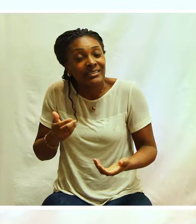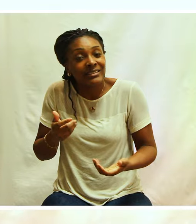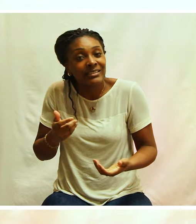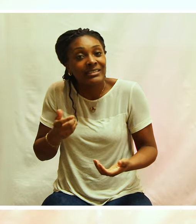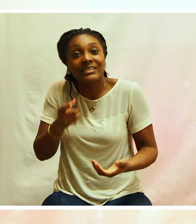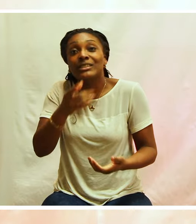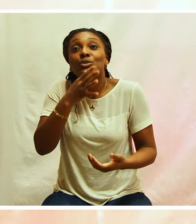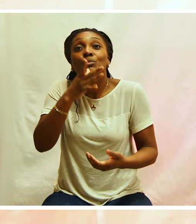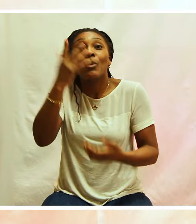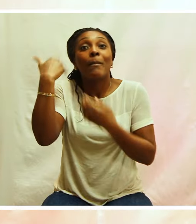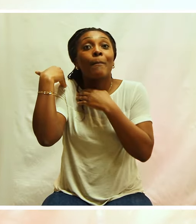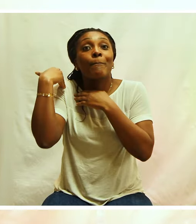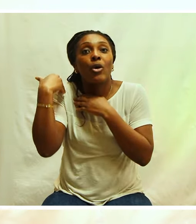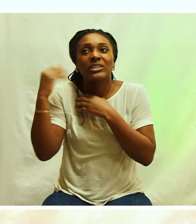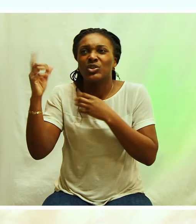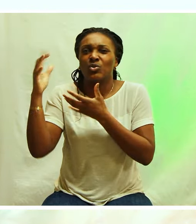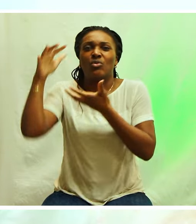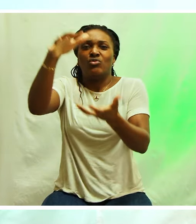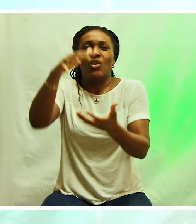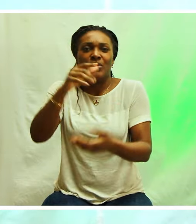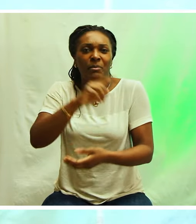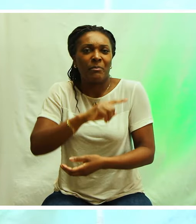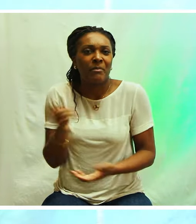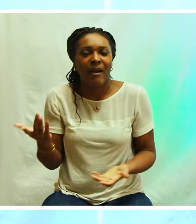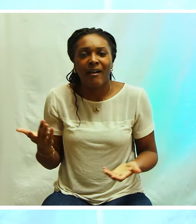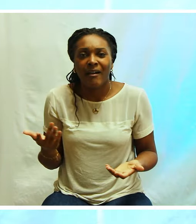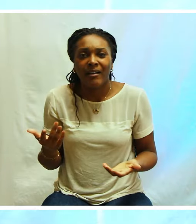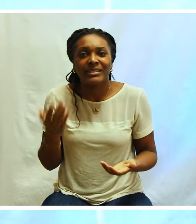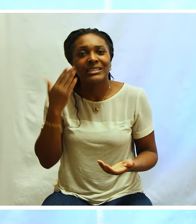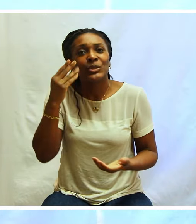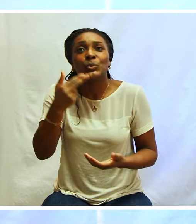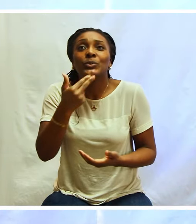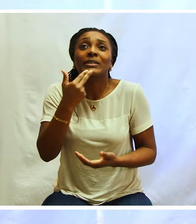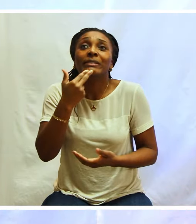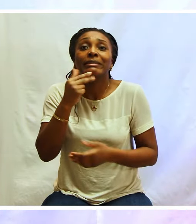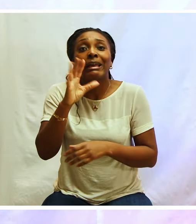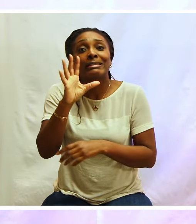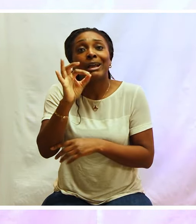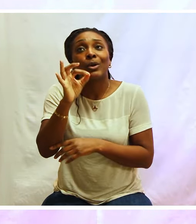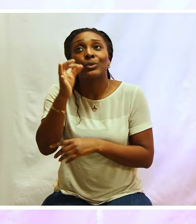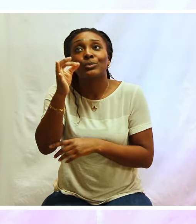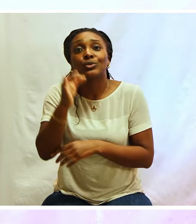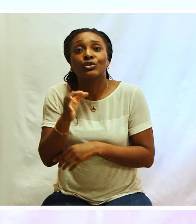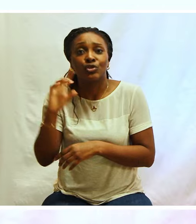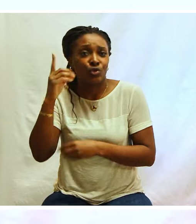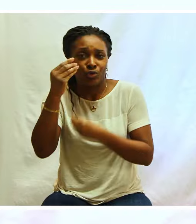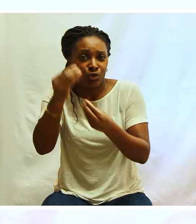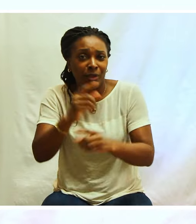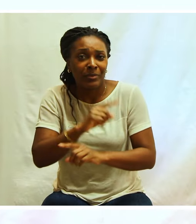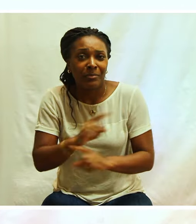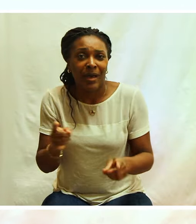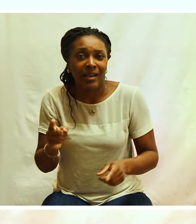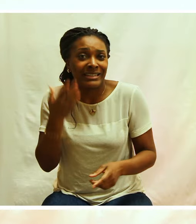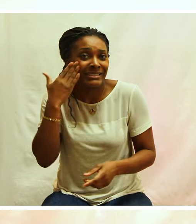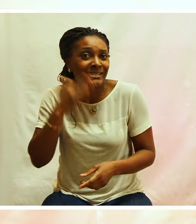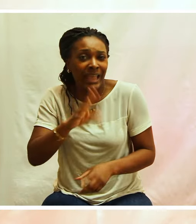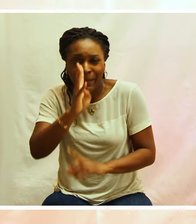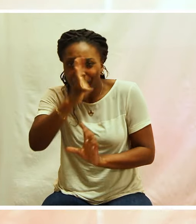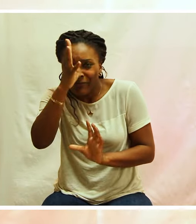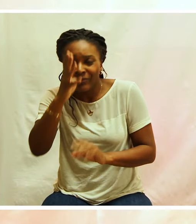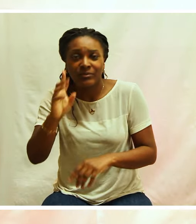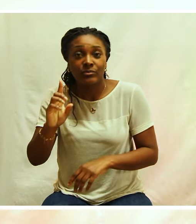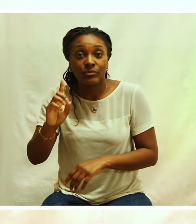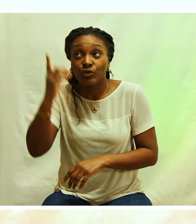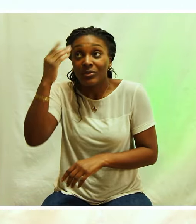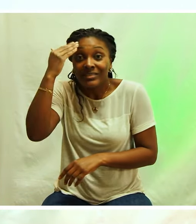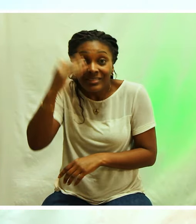porter, que tu ne peux pas utiliser à 100%. Ça serait peine perdue et ça serait pas une bonne chose. Parce qu'à la